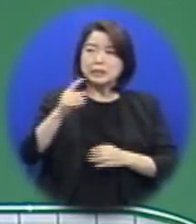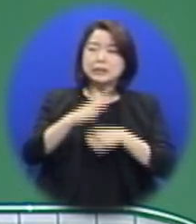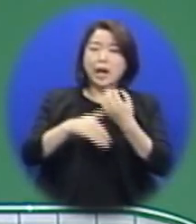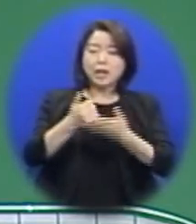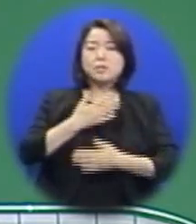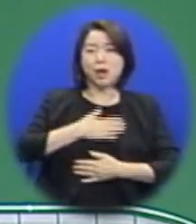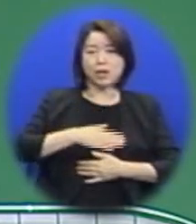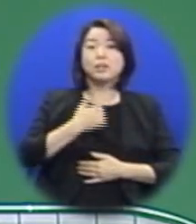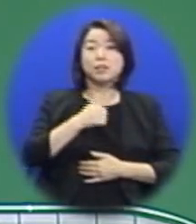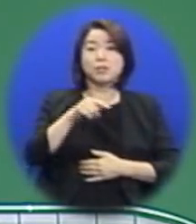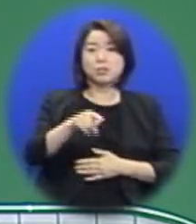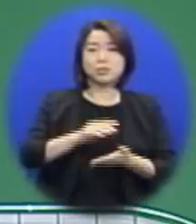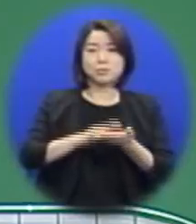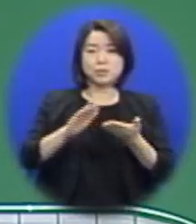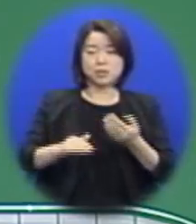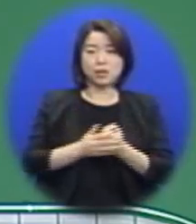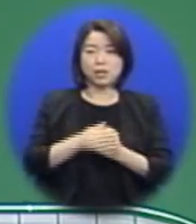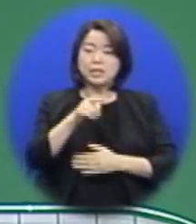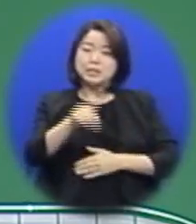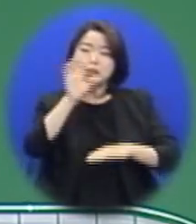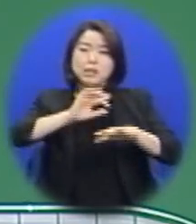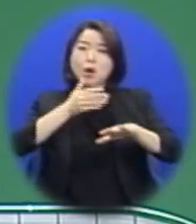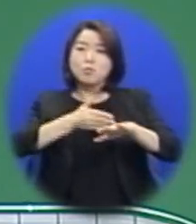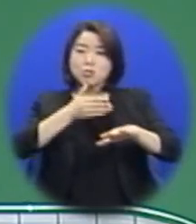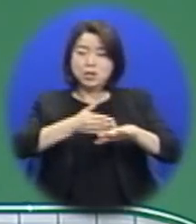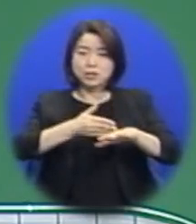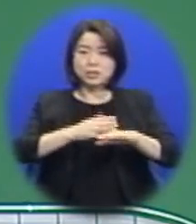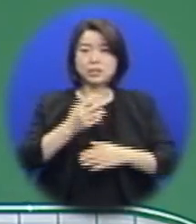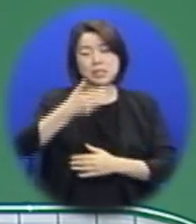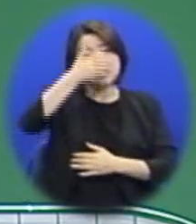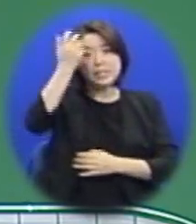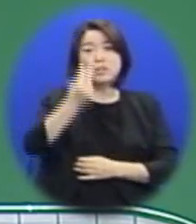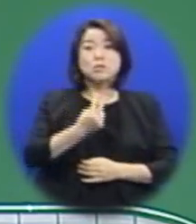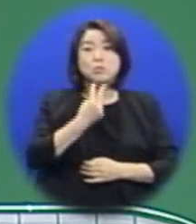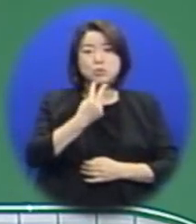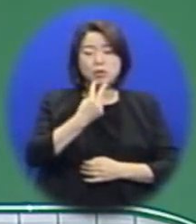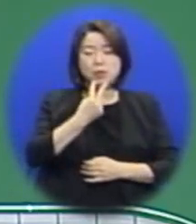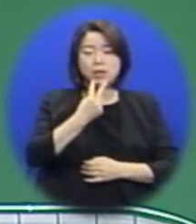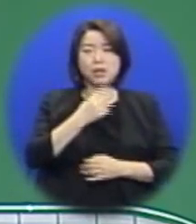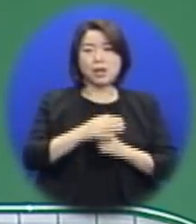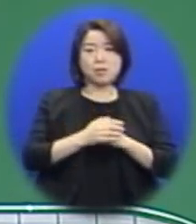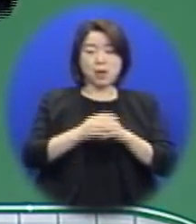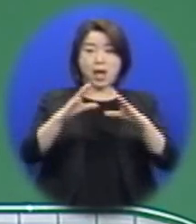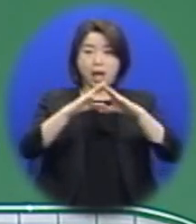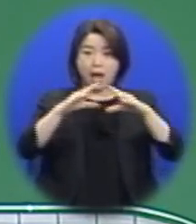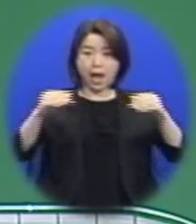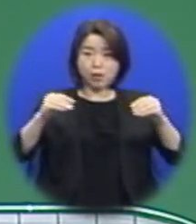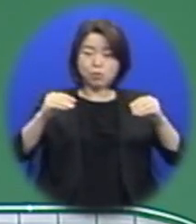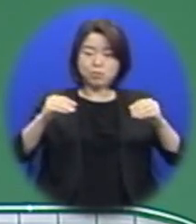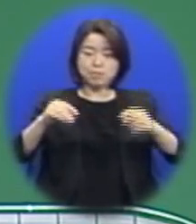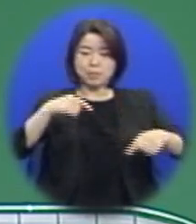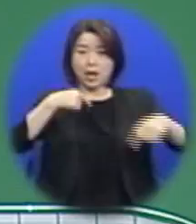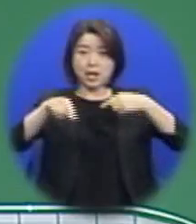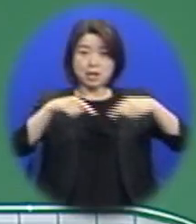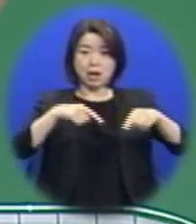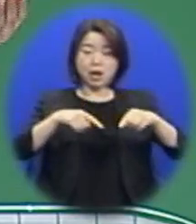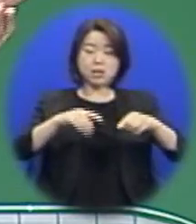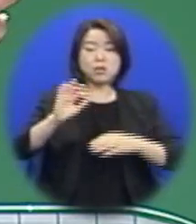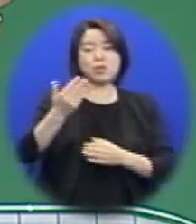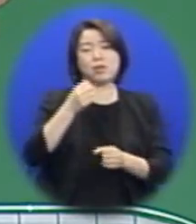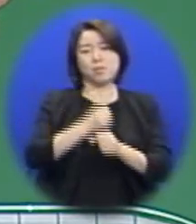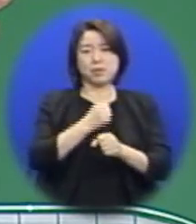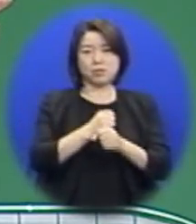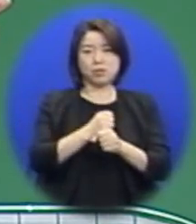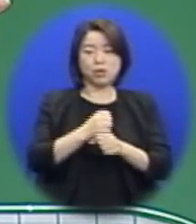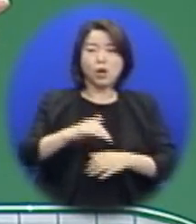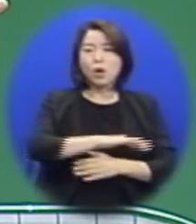알았던 것. 그 훈련이 요셉을 애굽의 총리가 되게 했던 것입니다. 우리들이 또